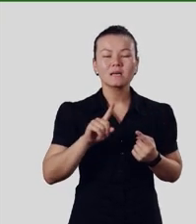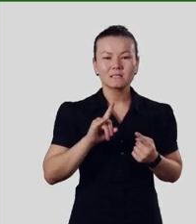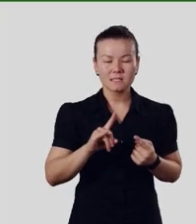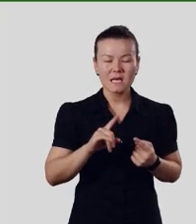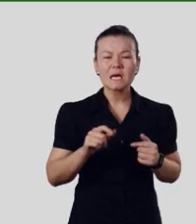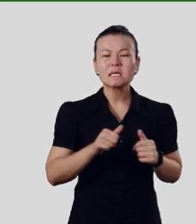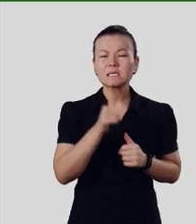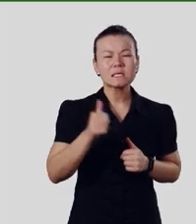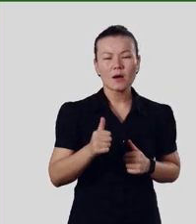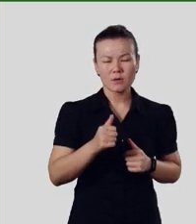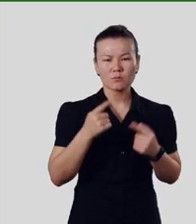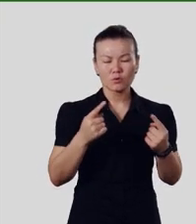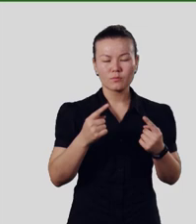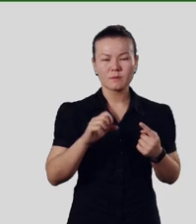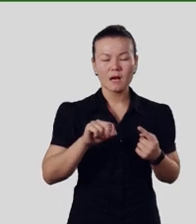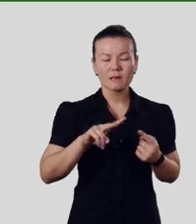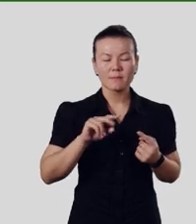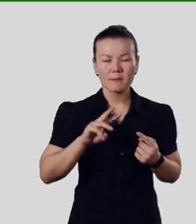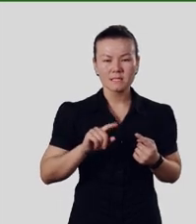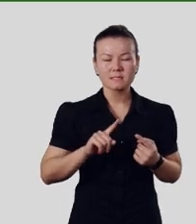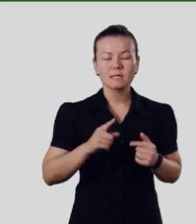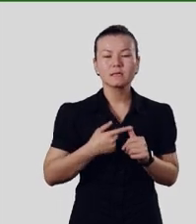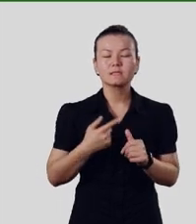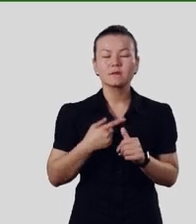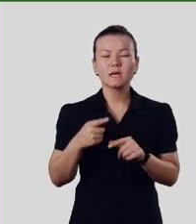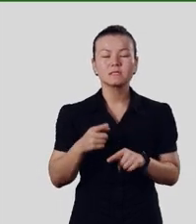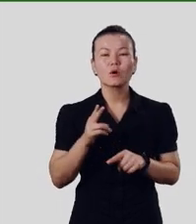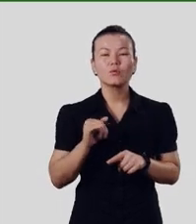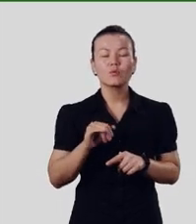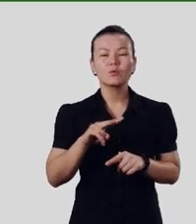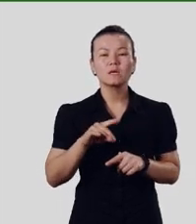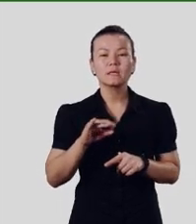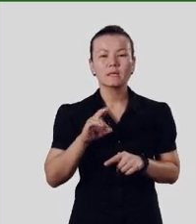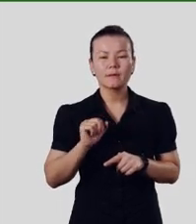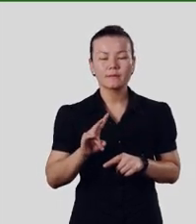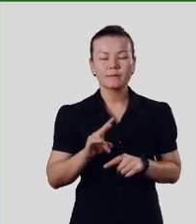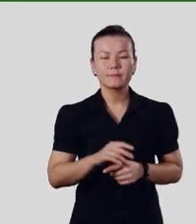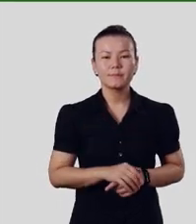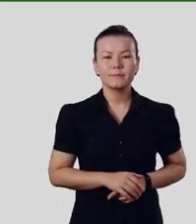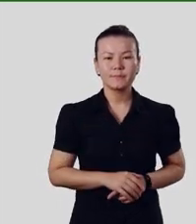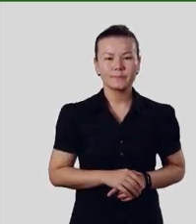Самым крупным алмазом является алмаз Кулинан.